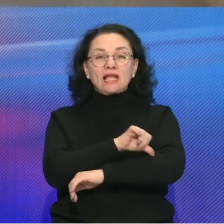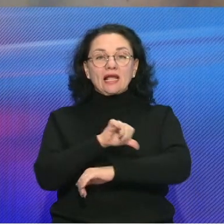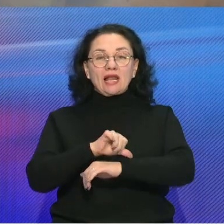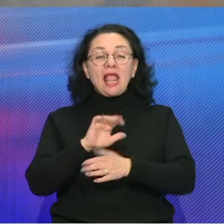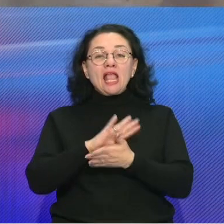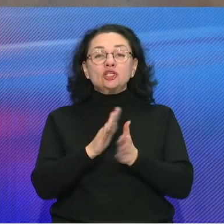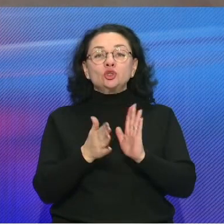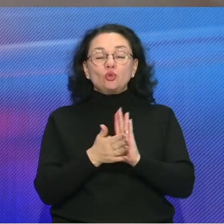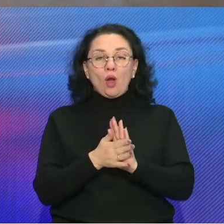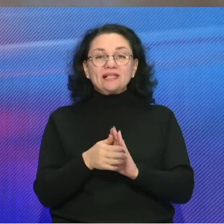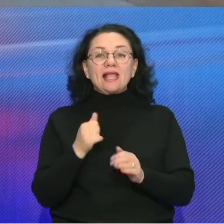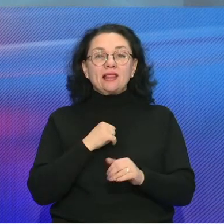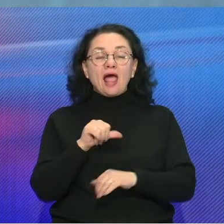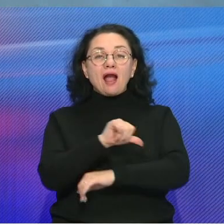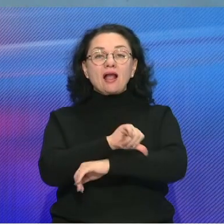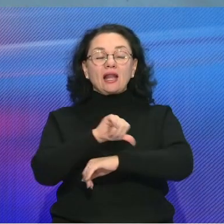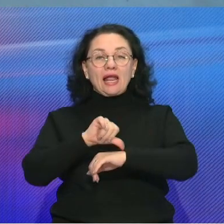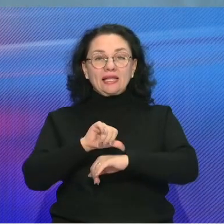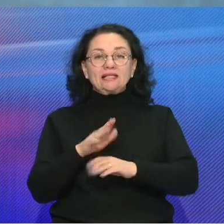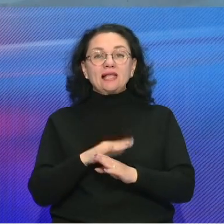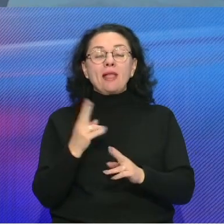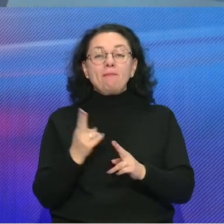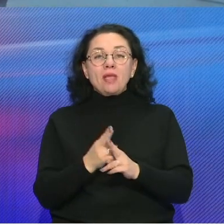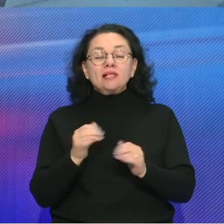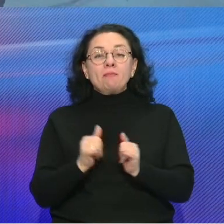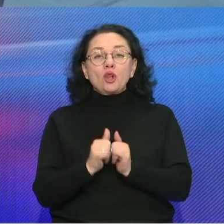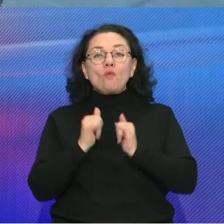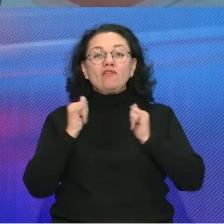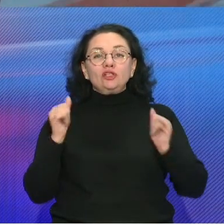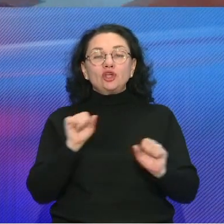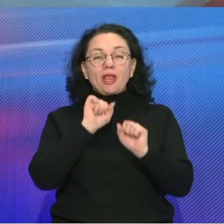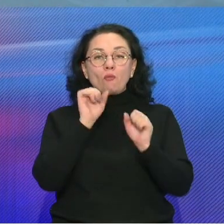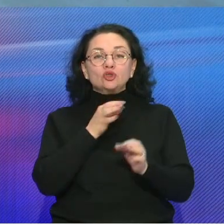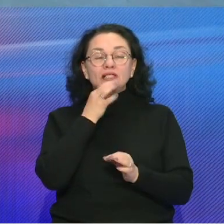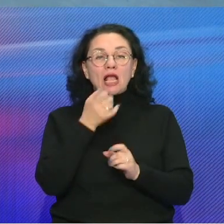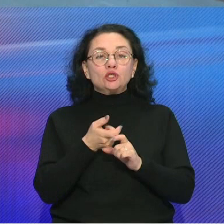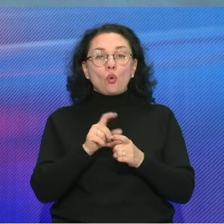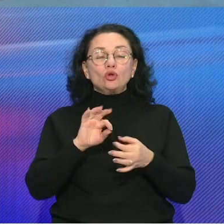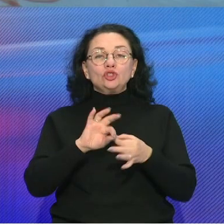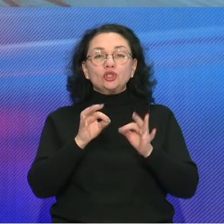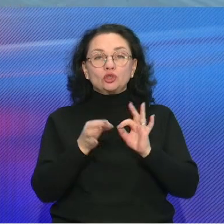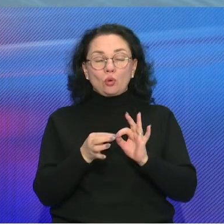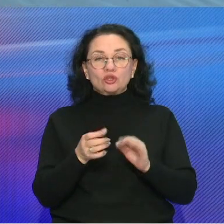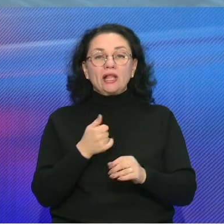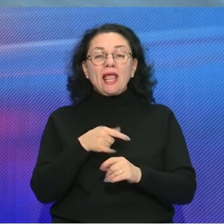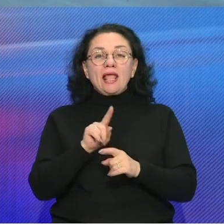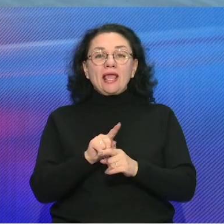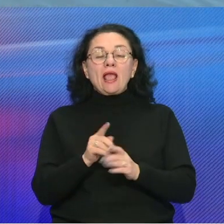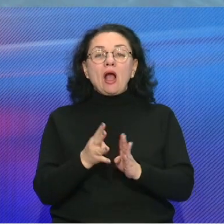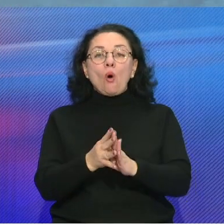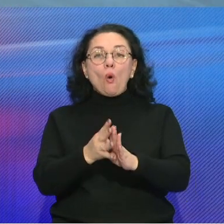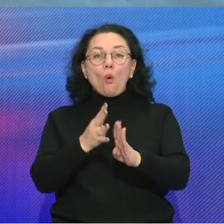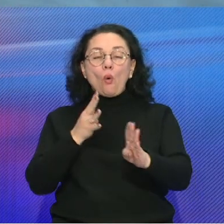межі з Євросоюзом зараз без перевеличення можна назвати критичною. На виїзді з Білорусі назираються велізарні черги,